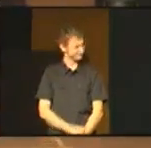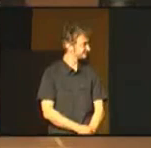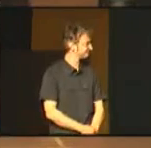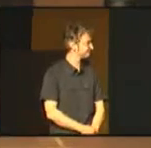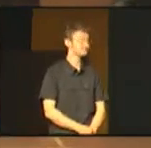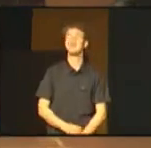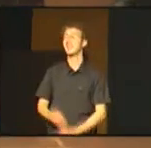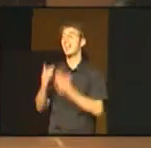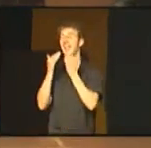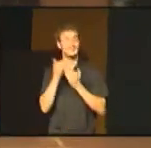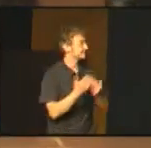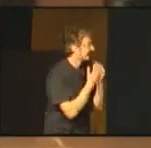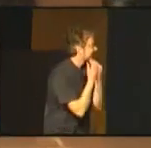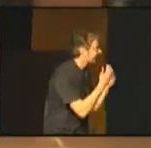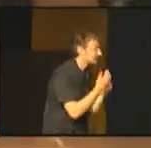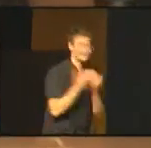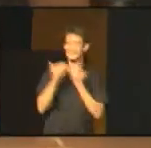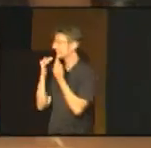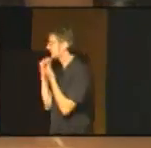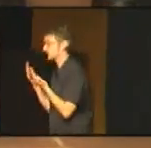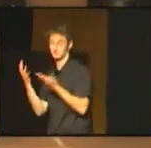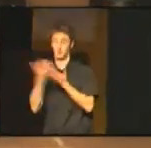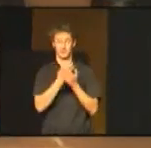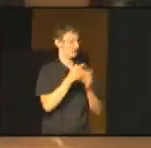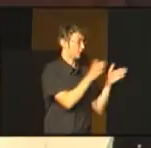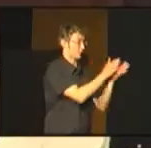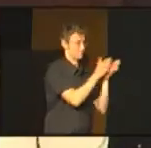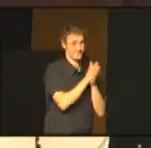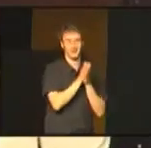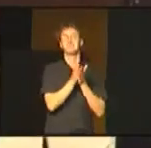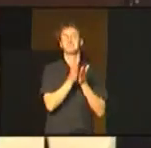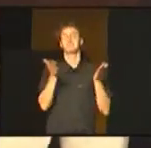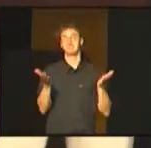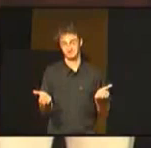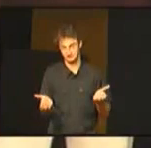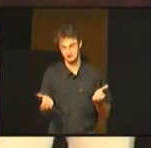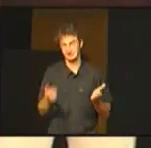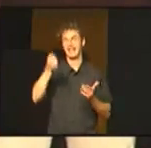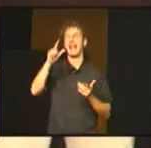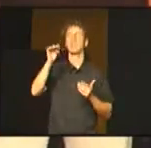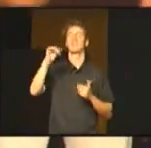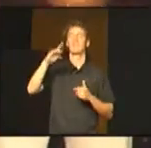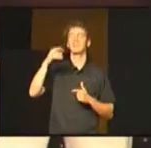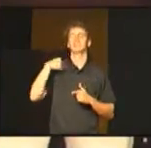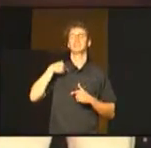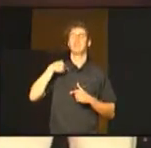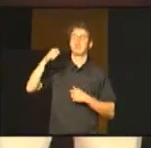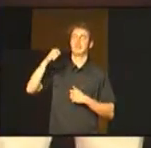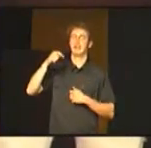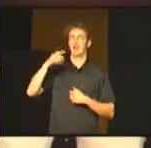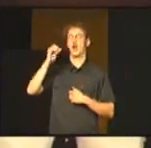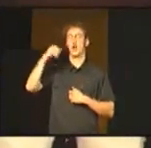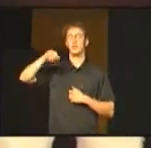Gràcies Josep, Mireia, Lourdes, Alfred, que és el president d'Òmnium Osona.